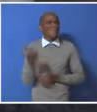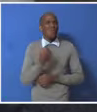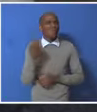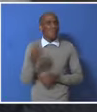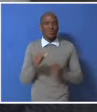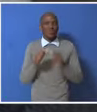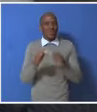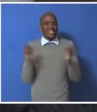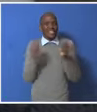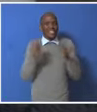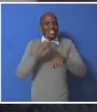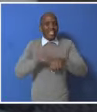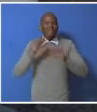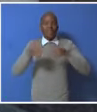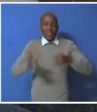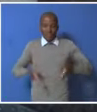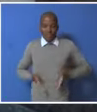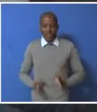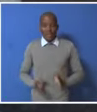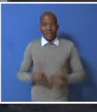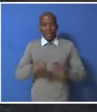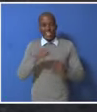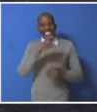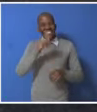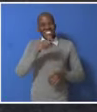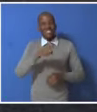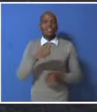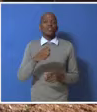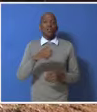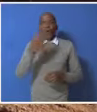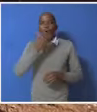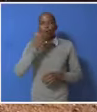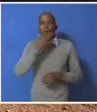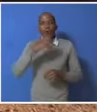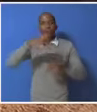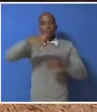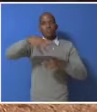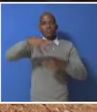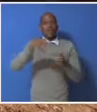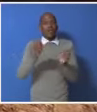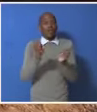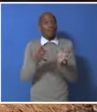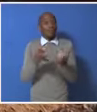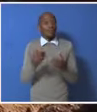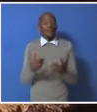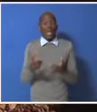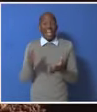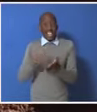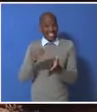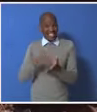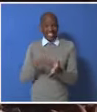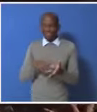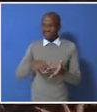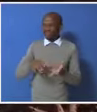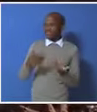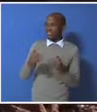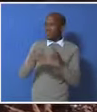bosigo dikolojwane di a sitwa, so if we have a heater there go tlile go thusa go ga ke kgaolo e senang